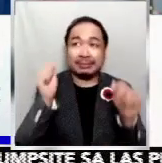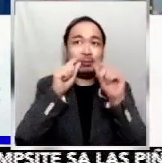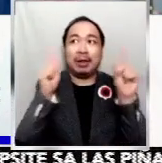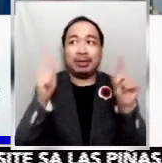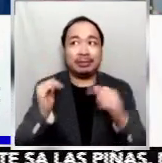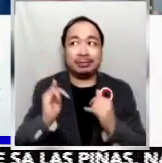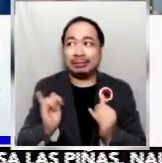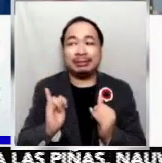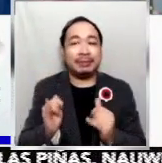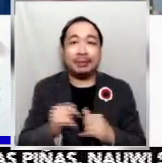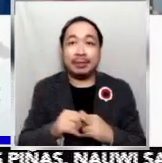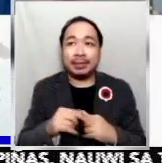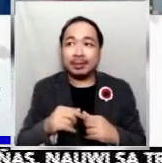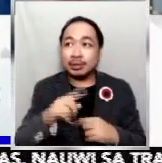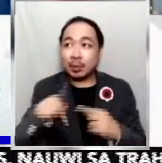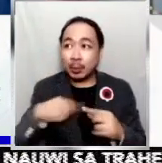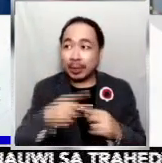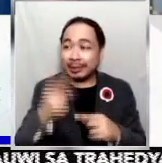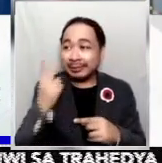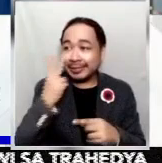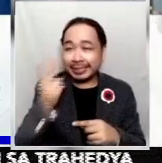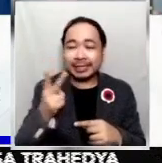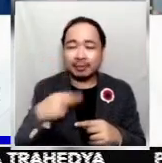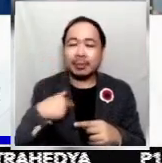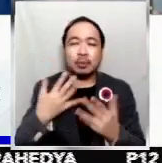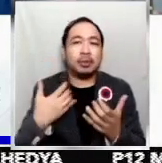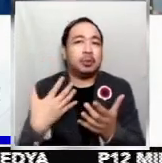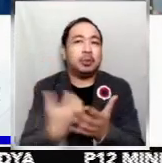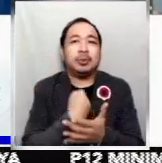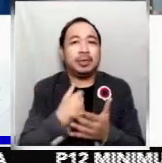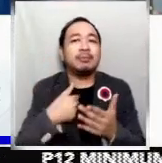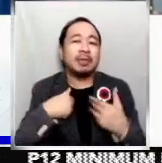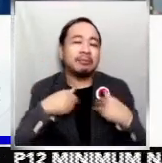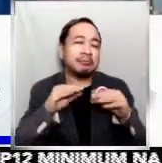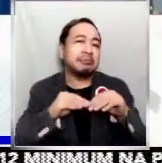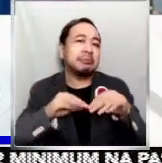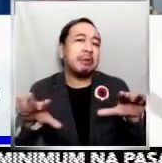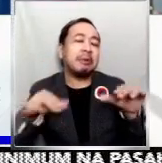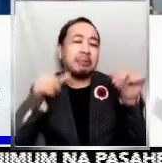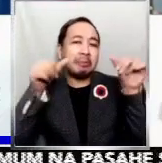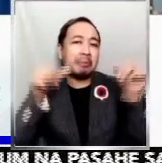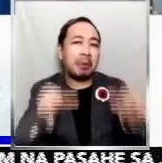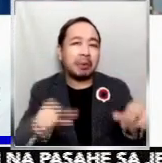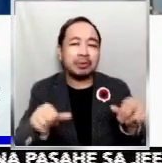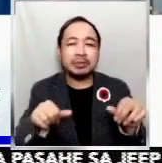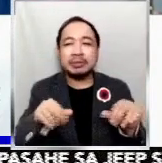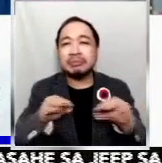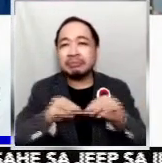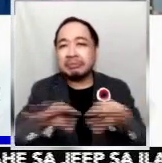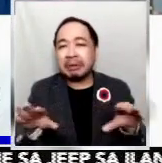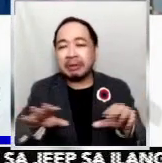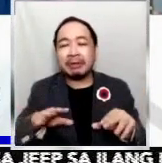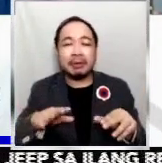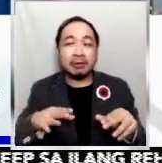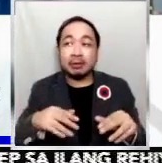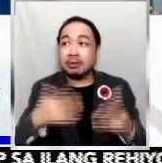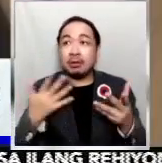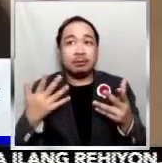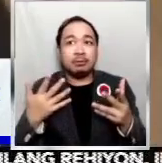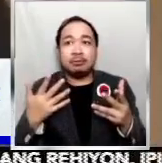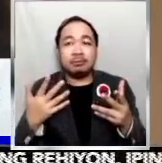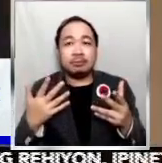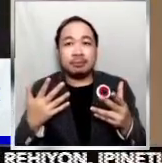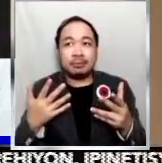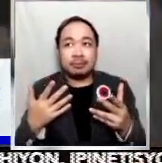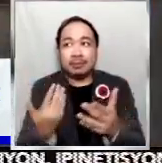siya, ayaw ko naman sayangin yung pagkakataon. Pinost ko na rin siya sa social media account ko. And ayun, bagong-bago pa